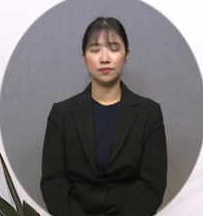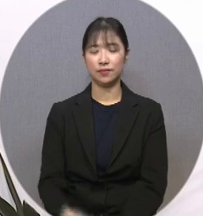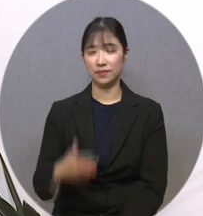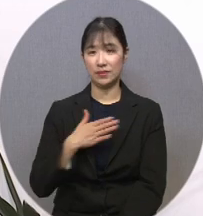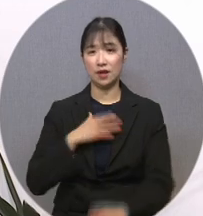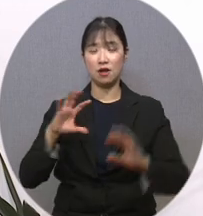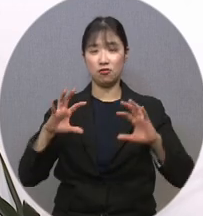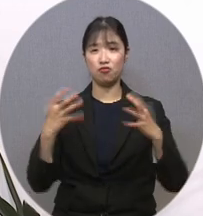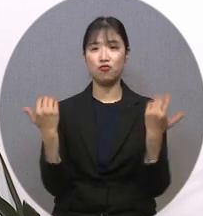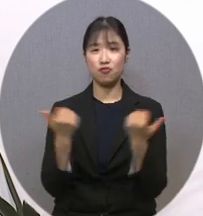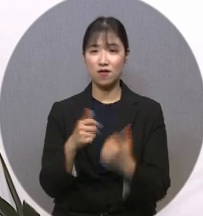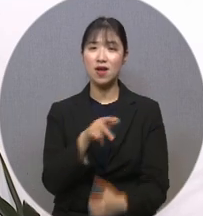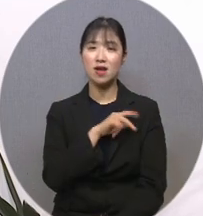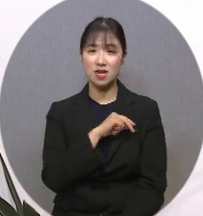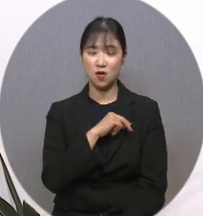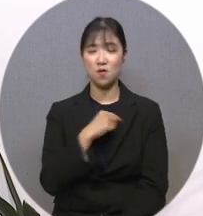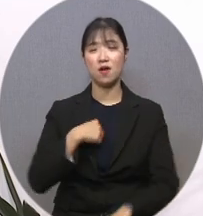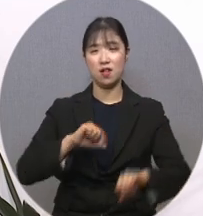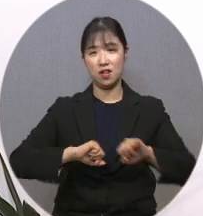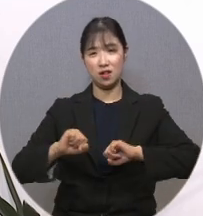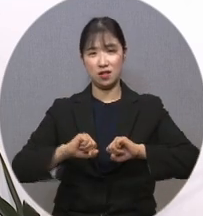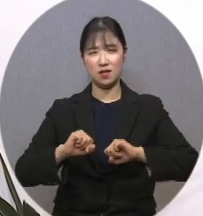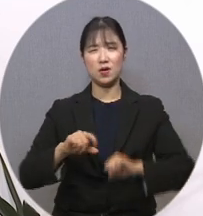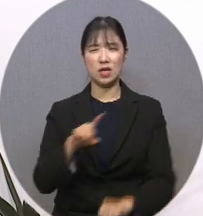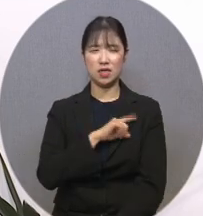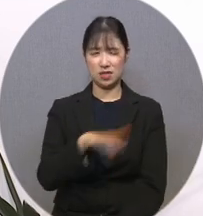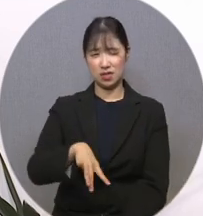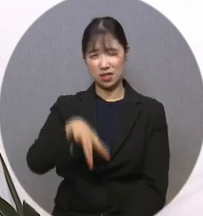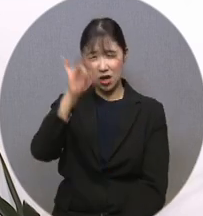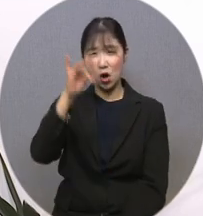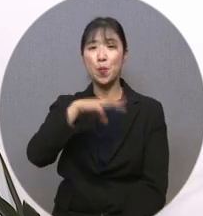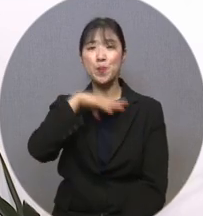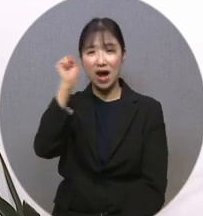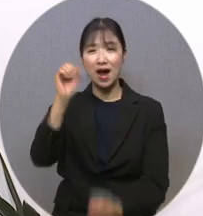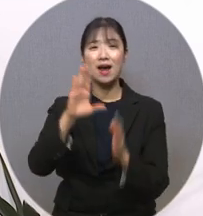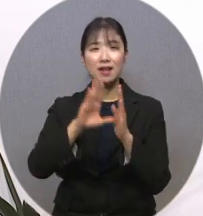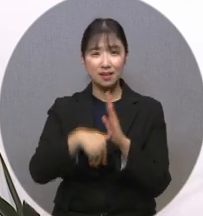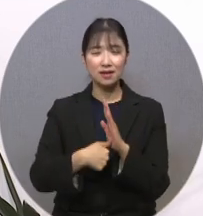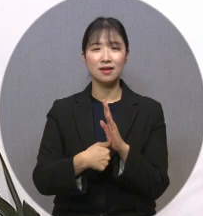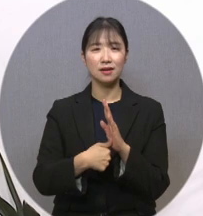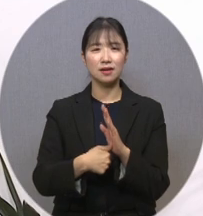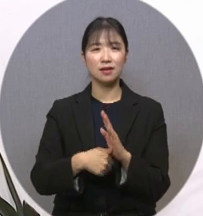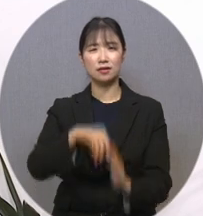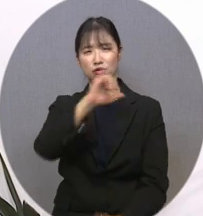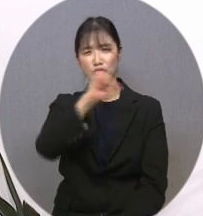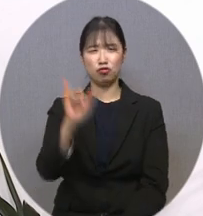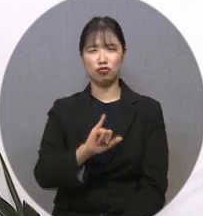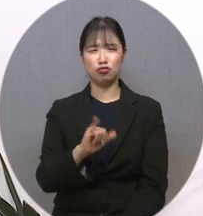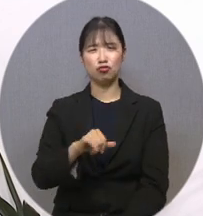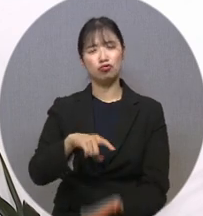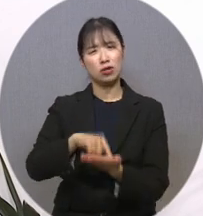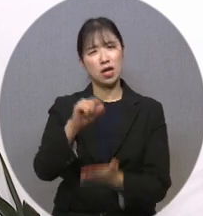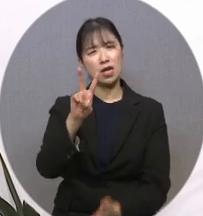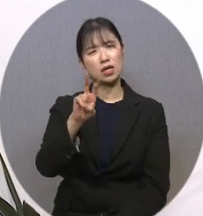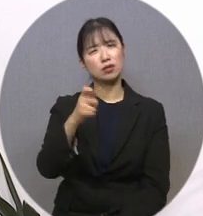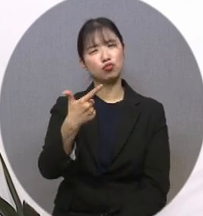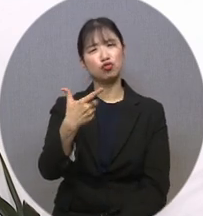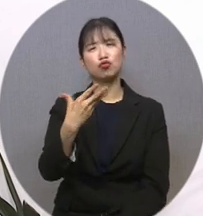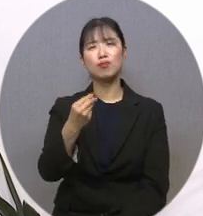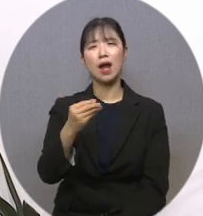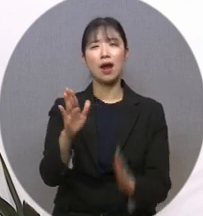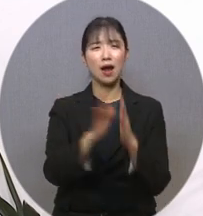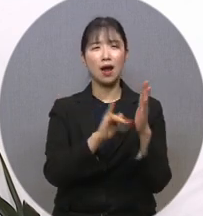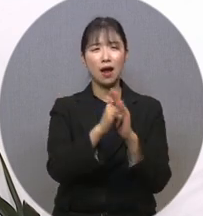제가 이제 국회의원 하면서 그 초선 때 그 전국에 약 26만